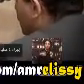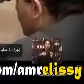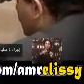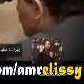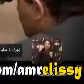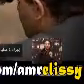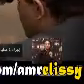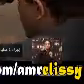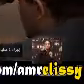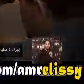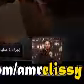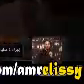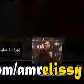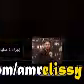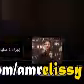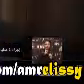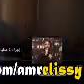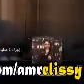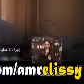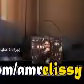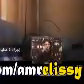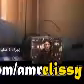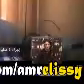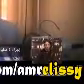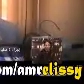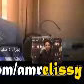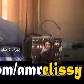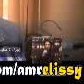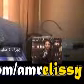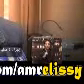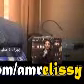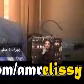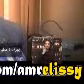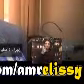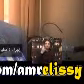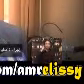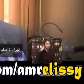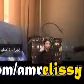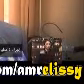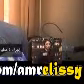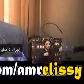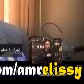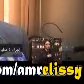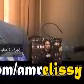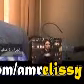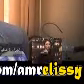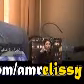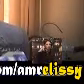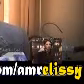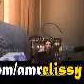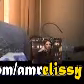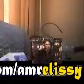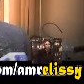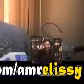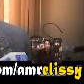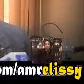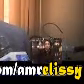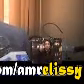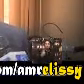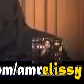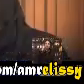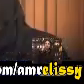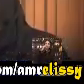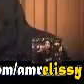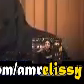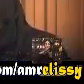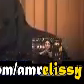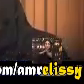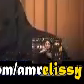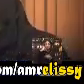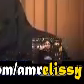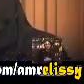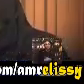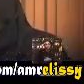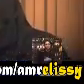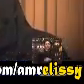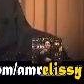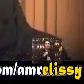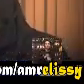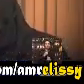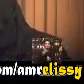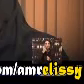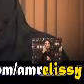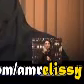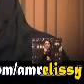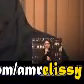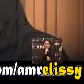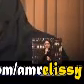العملية النهاردة. شكرا لبرنامج واحد من الناس والأطباء العرب والأهل الخير جميعا. عناية فيها